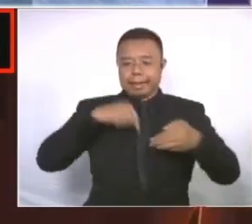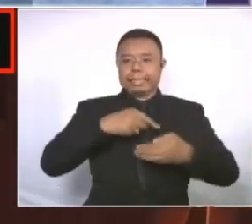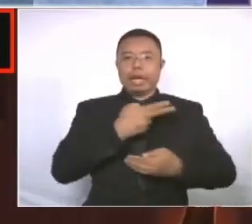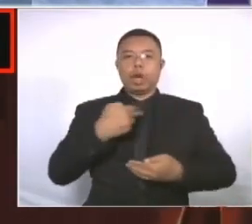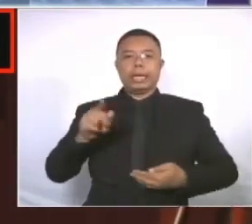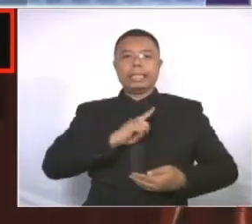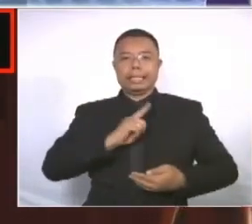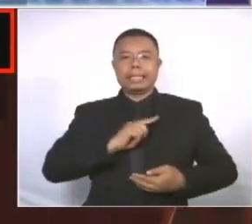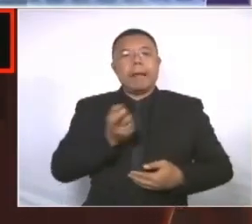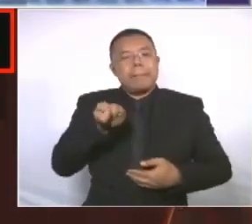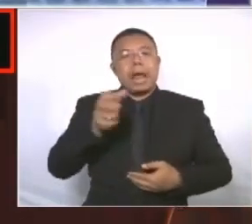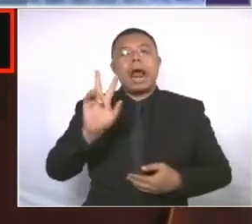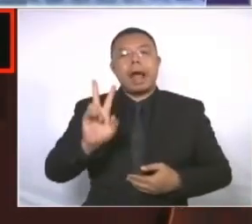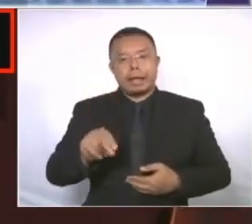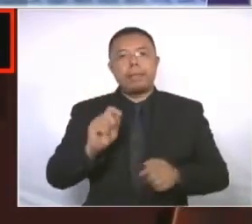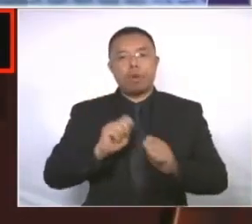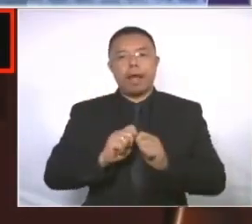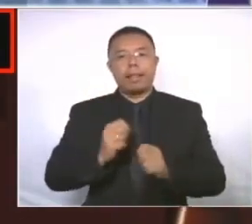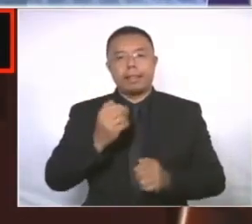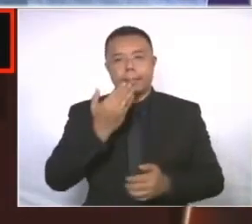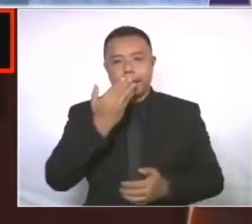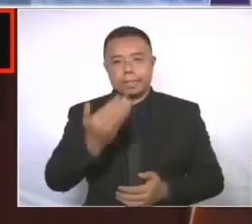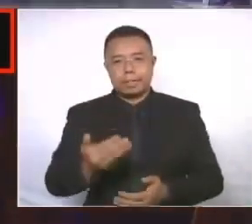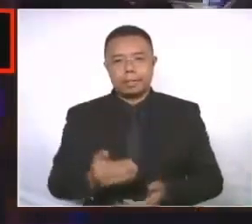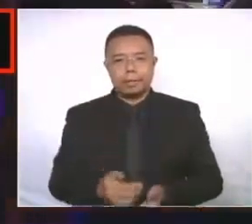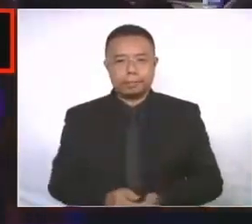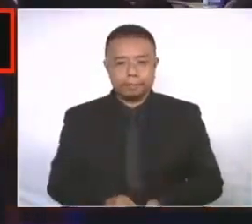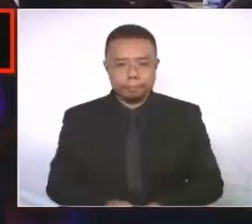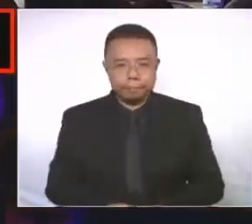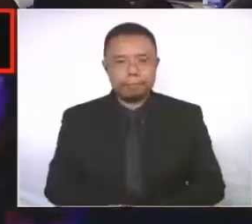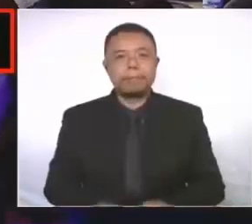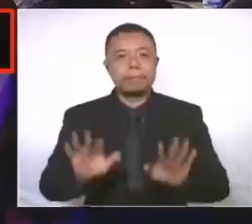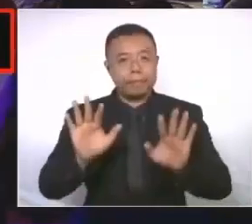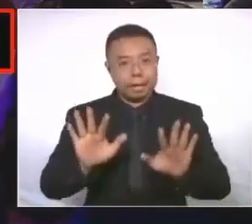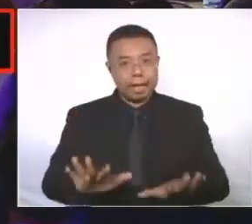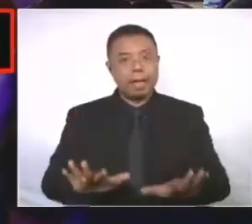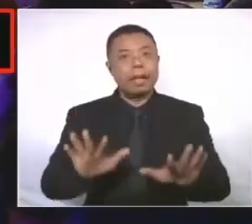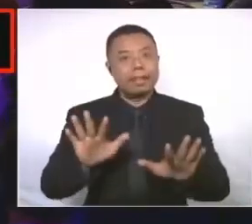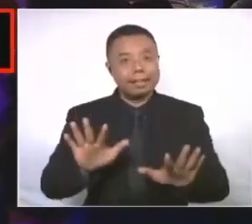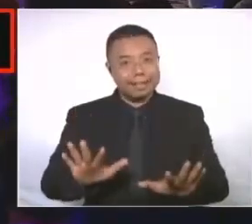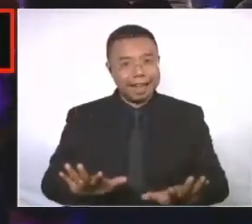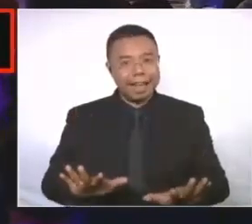canangkan sebentar lagioh tenang mohon tenang